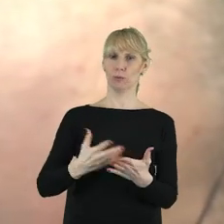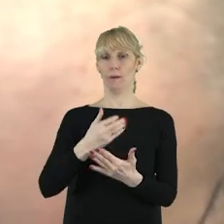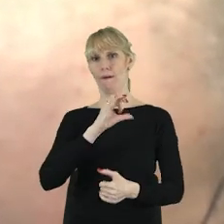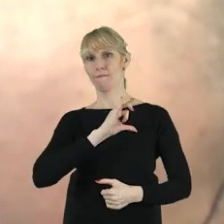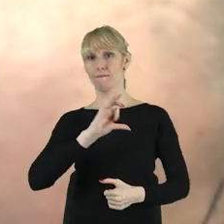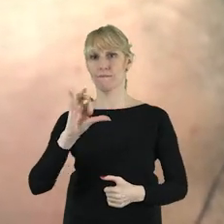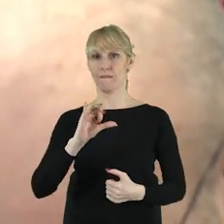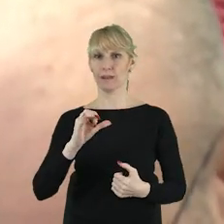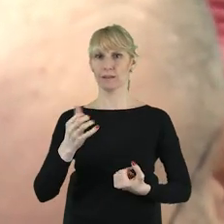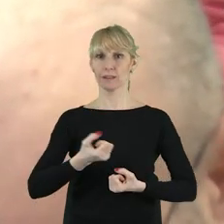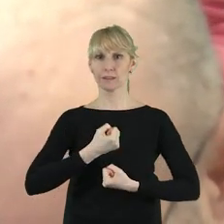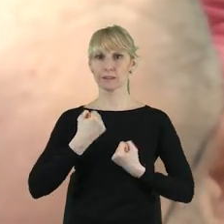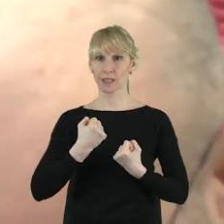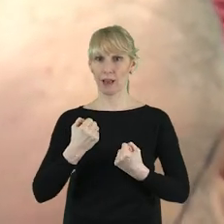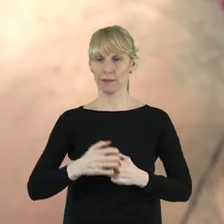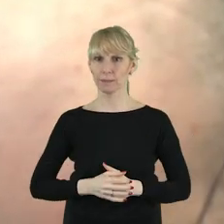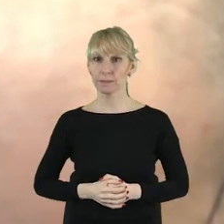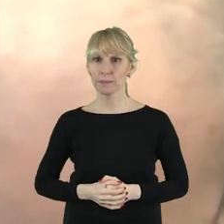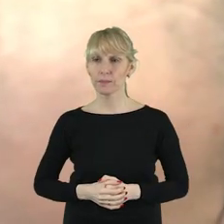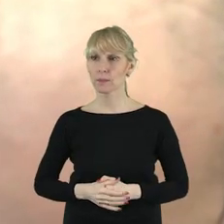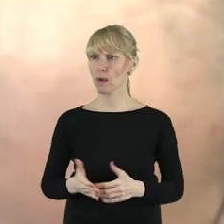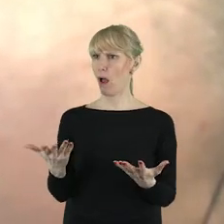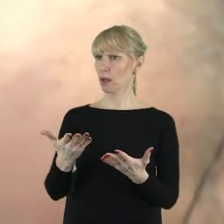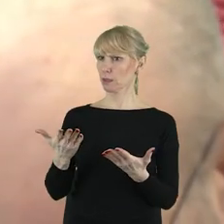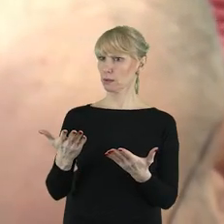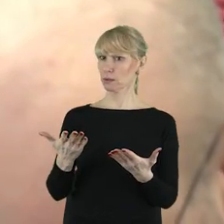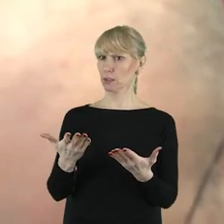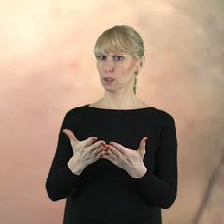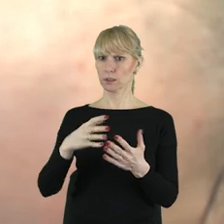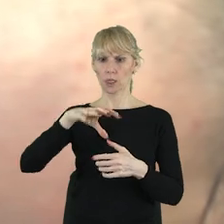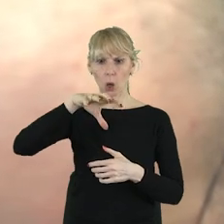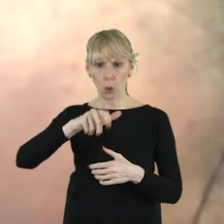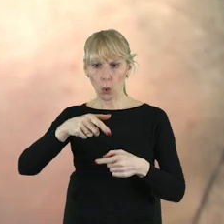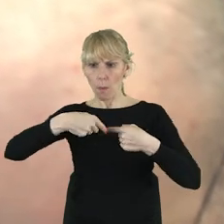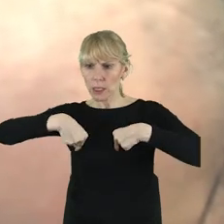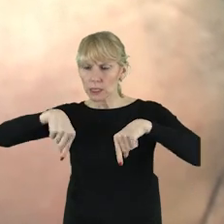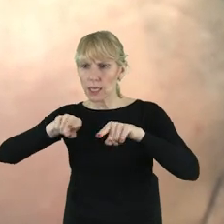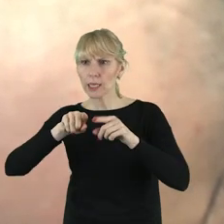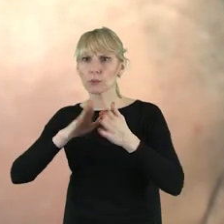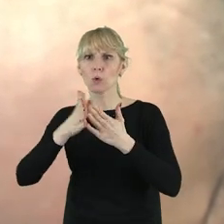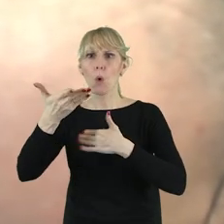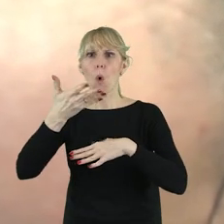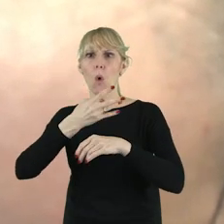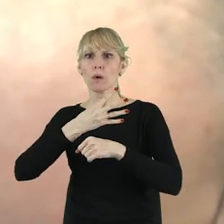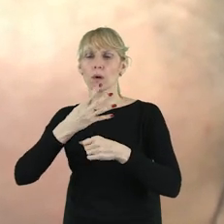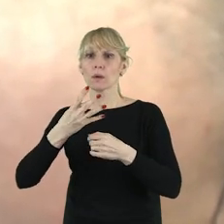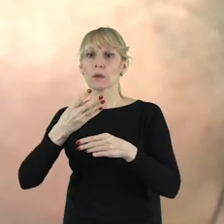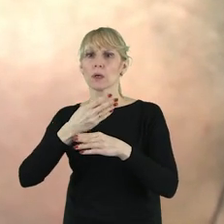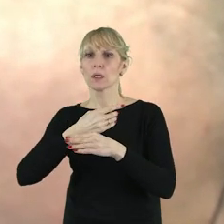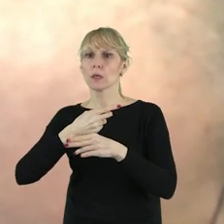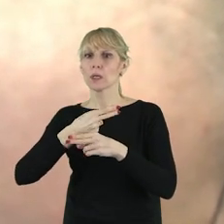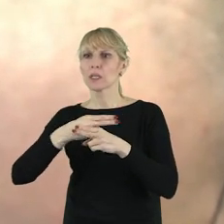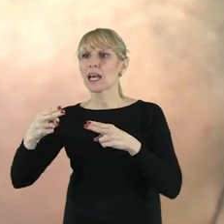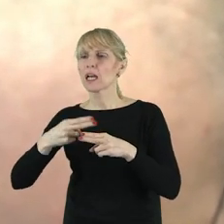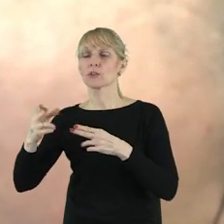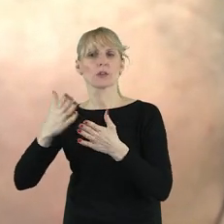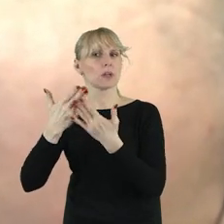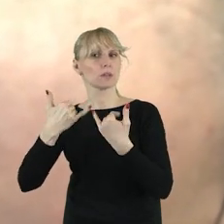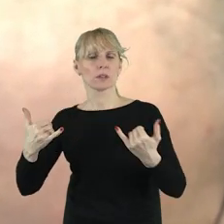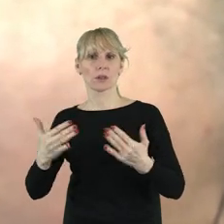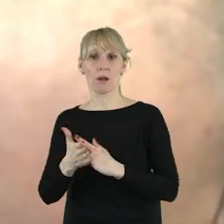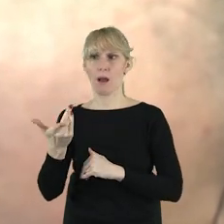zespół? Gdzie jest sprzęt? Gdzie są jakieś prace? My się przygotowujemy, a 28 lutego kończy się umowa.